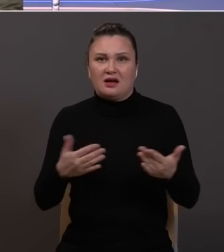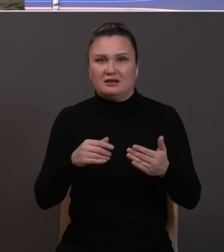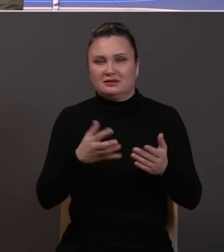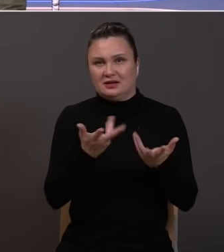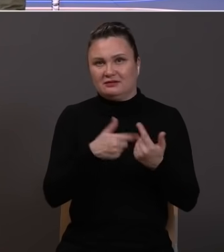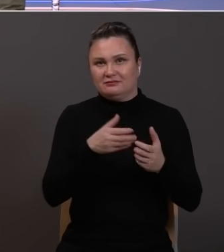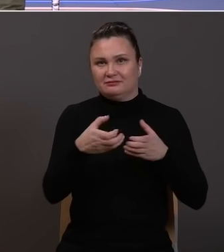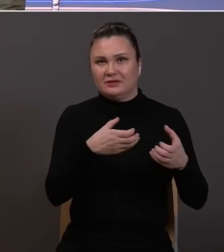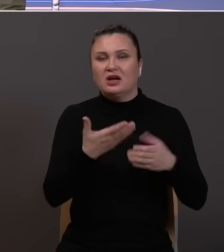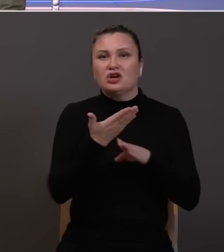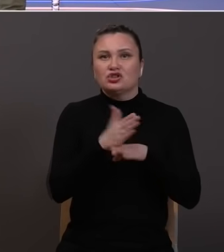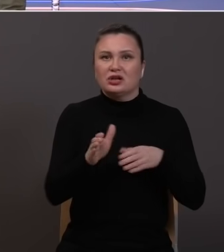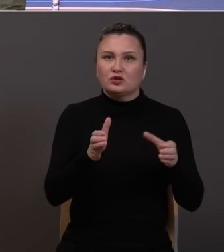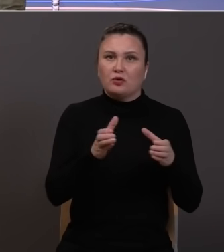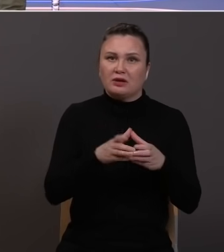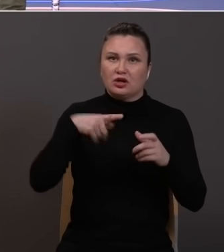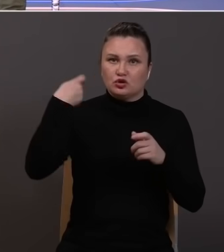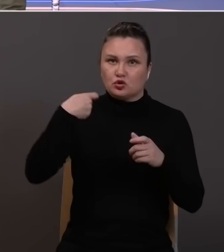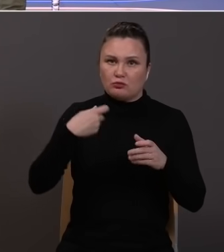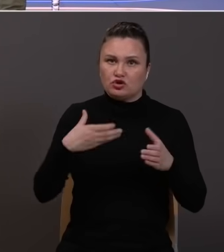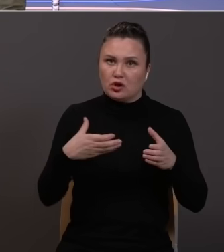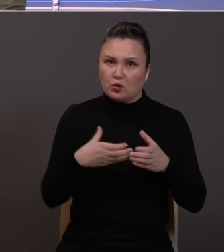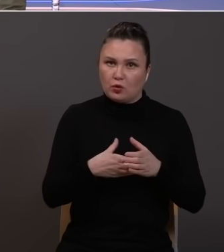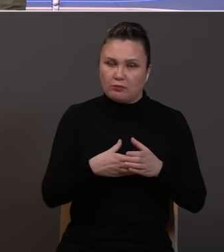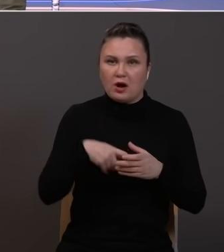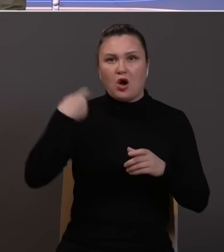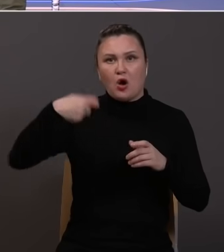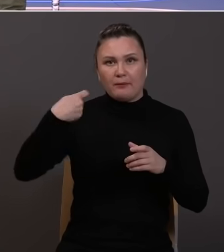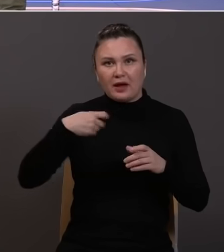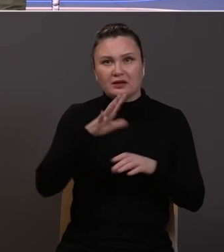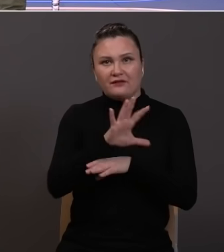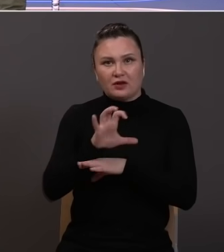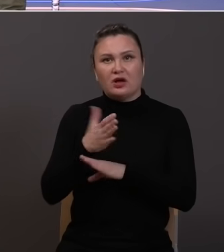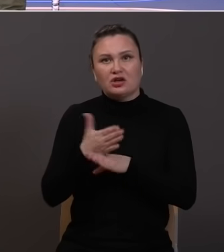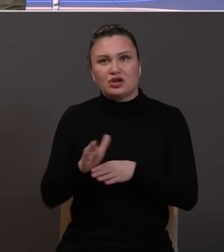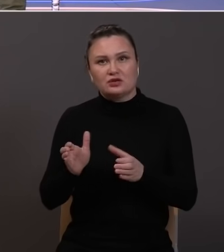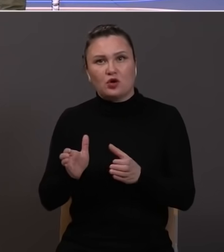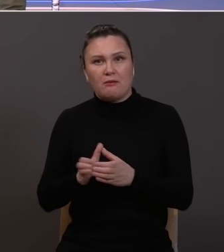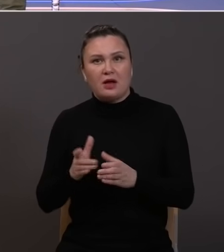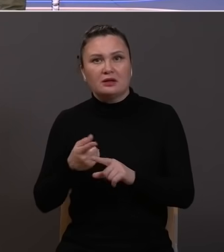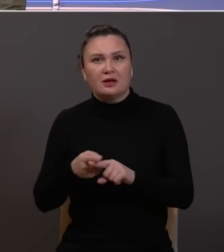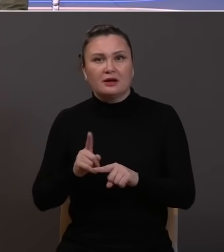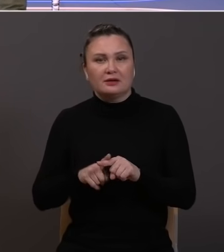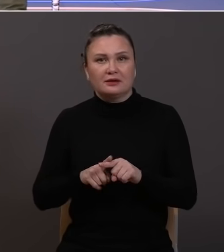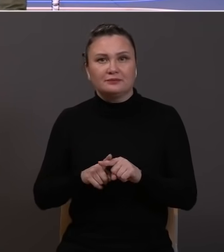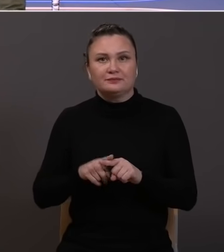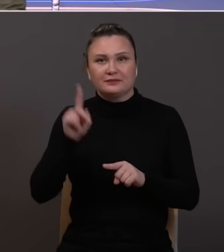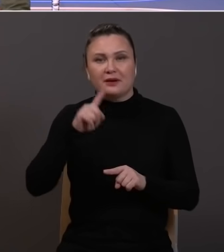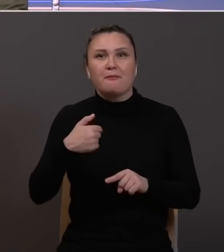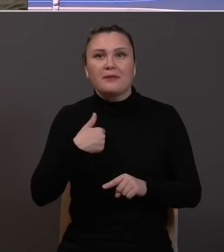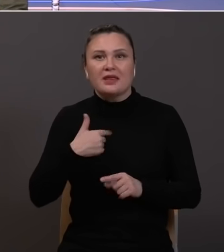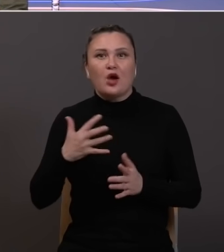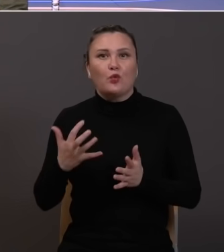формируется. Часть этой команды — это съемочная группа, операторы-фотографы, а часть команды — это, знаете,